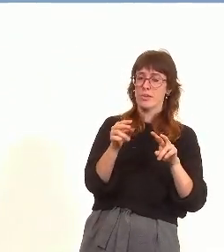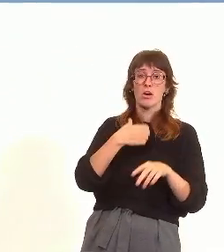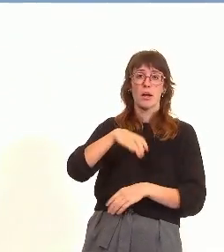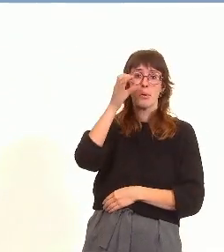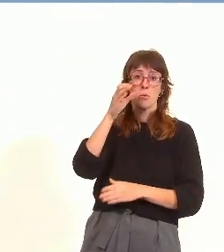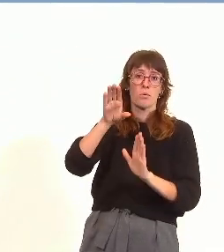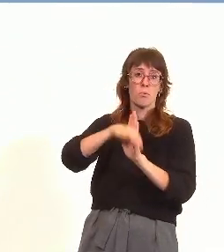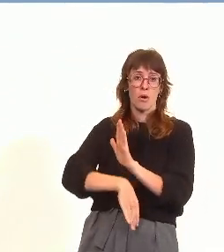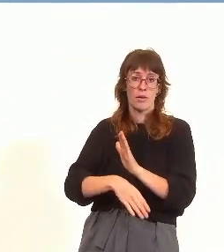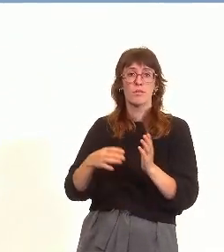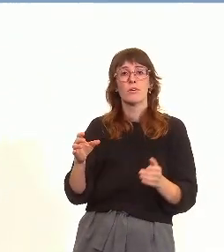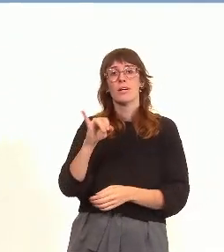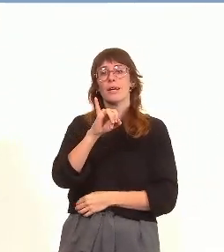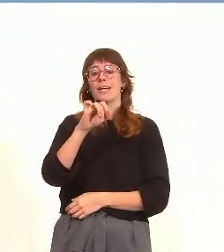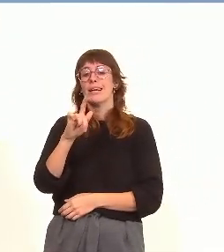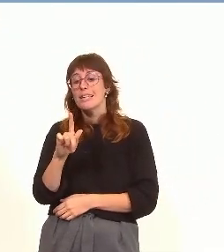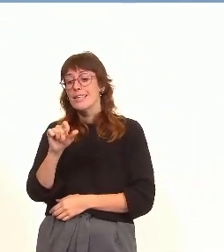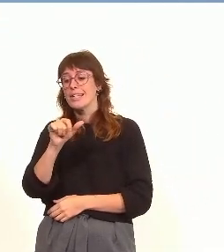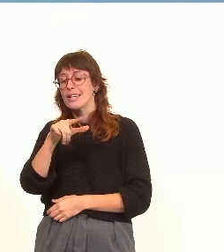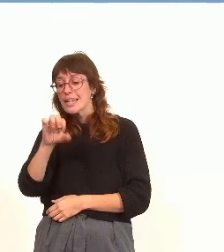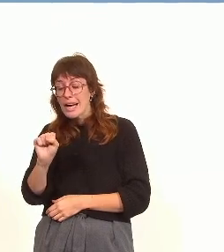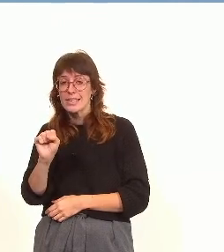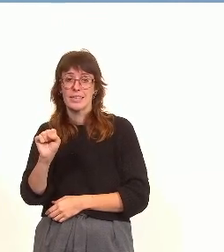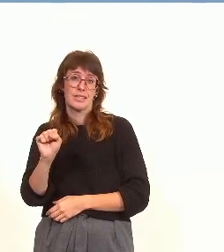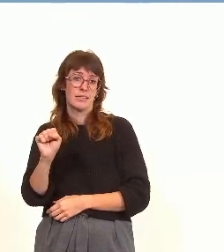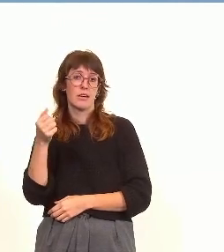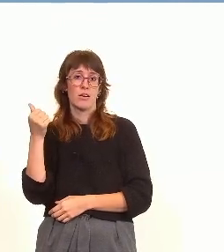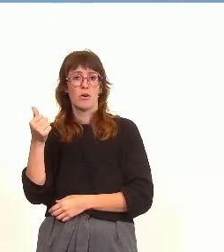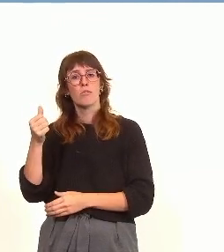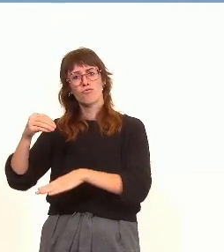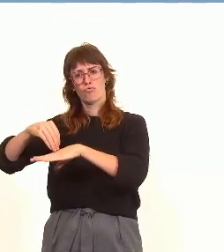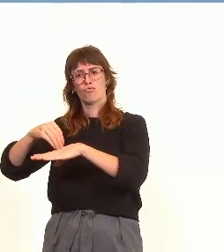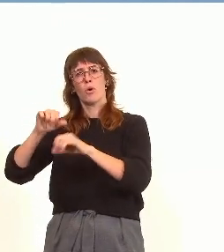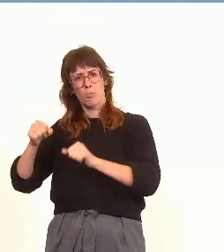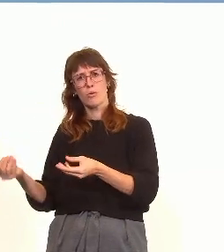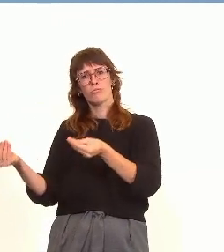propose de confier à ces conseils l'organisation de cette